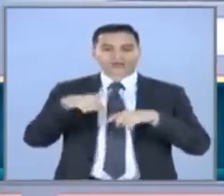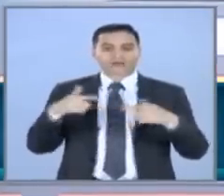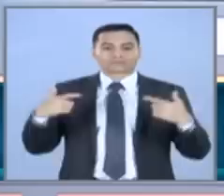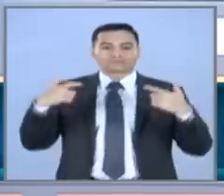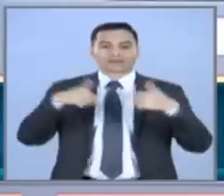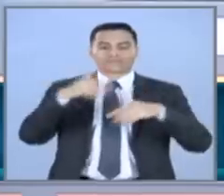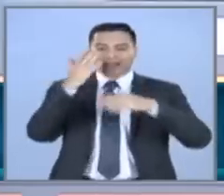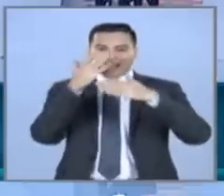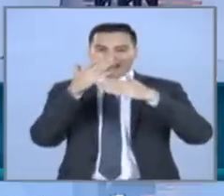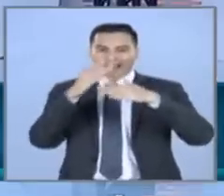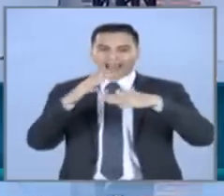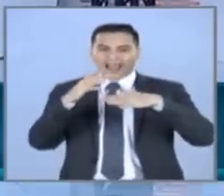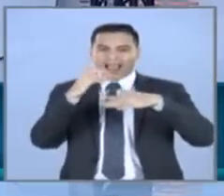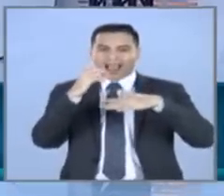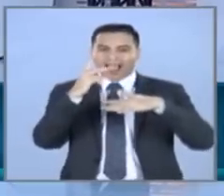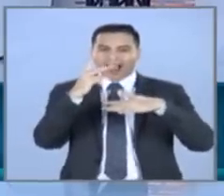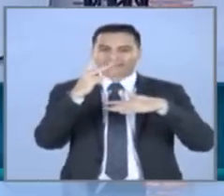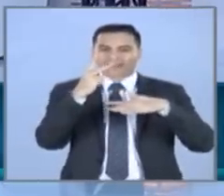العشرين، فمن هو؟